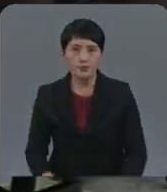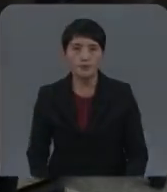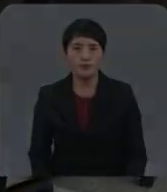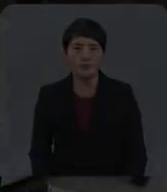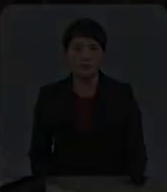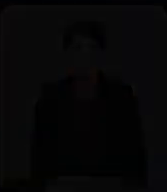страны